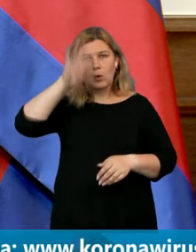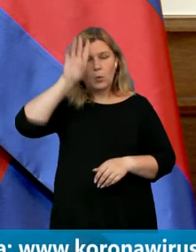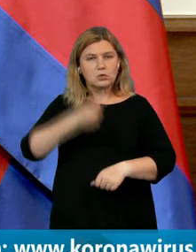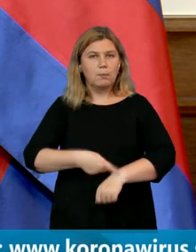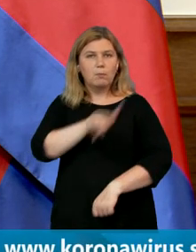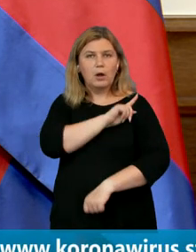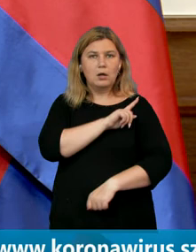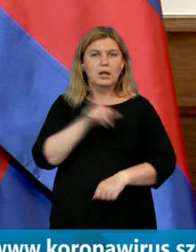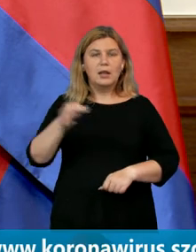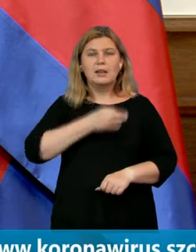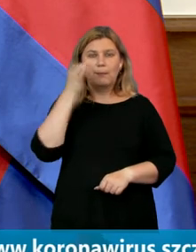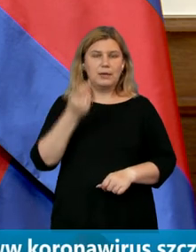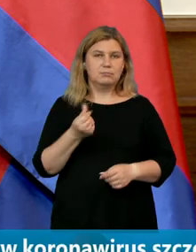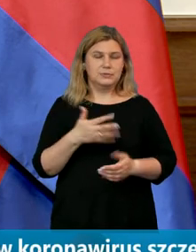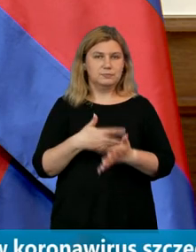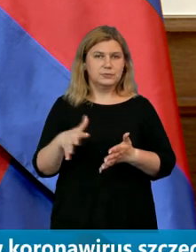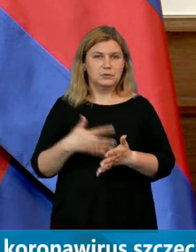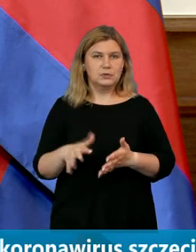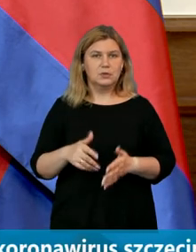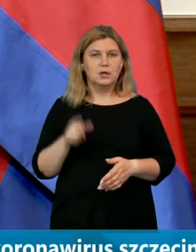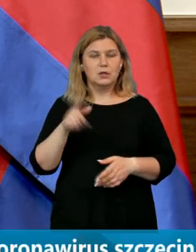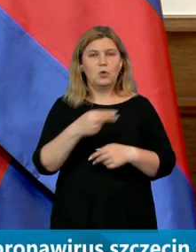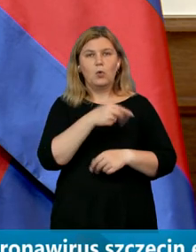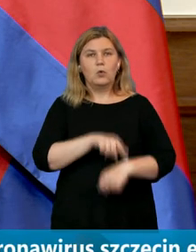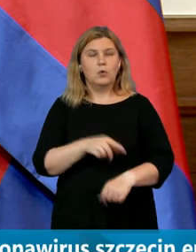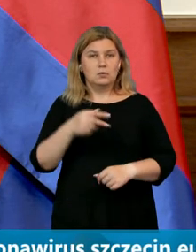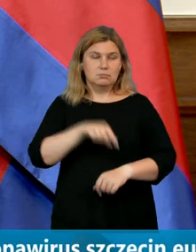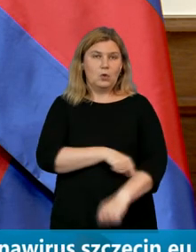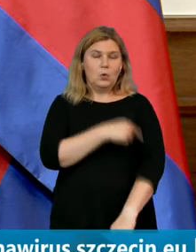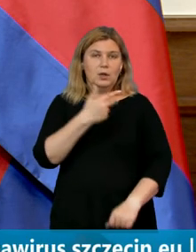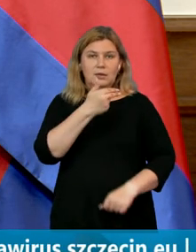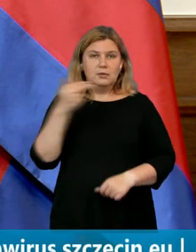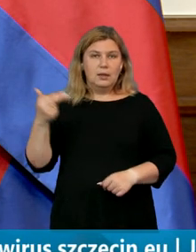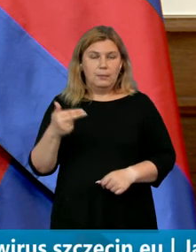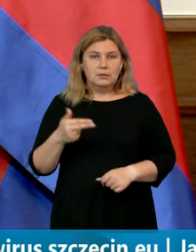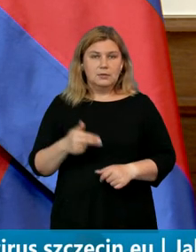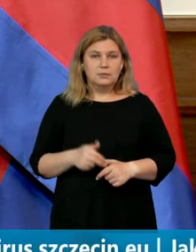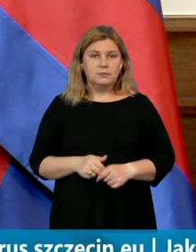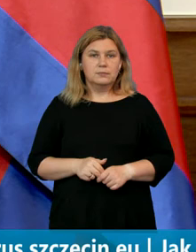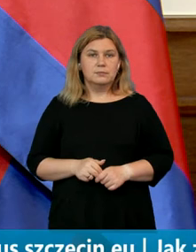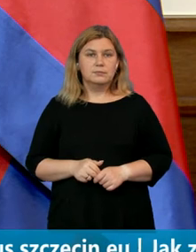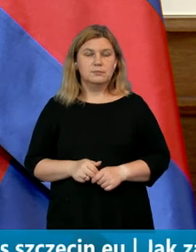są lepiej zagospodarowane. No to długi temat. Natomiast